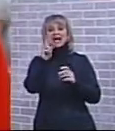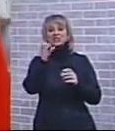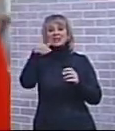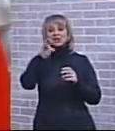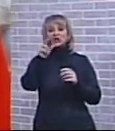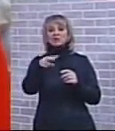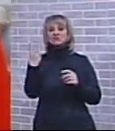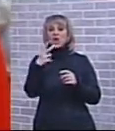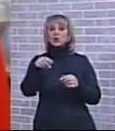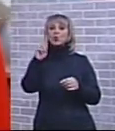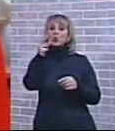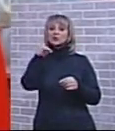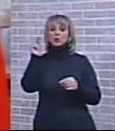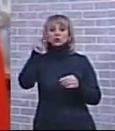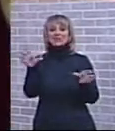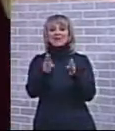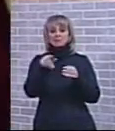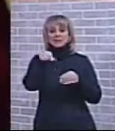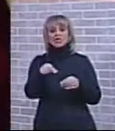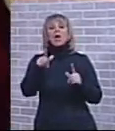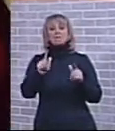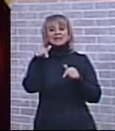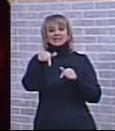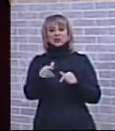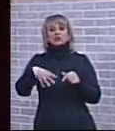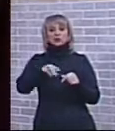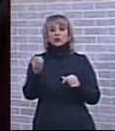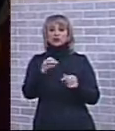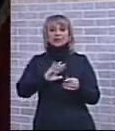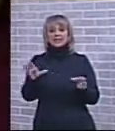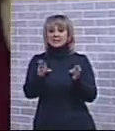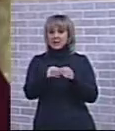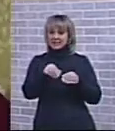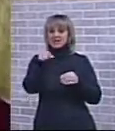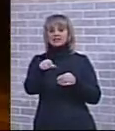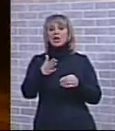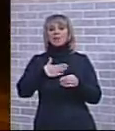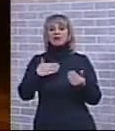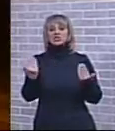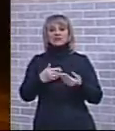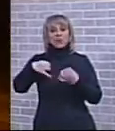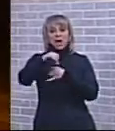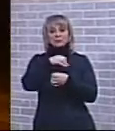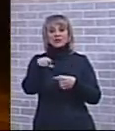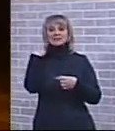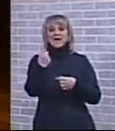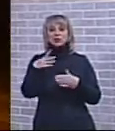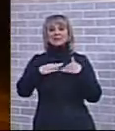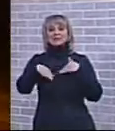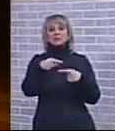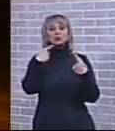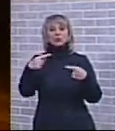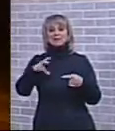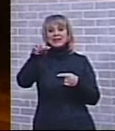Сташкевич, уже 2-й курс они учатся вместе. Но по-настоящему все еще не сблизились. Мы живем, общаемся на одной земле с